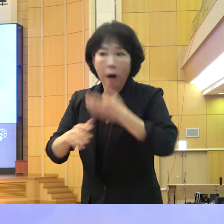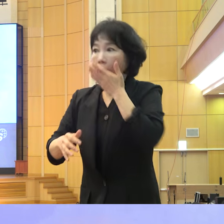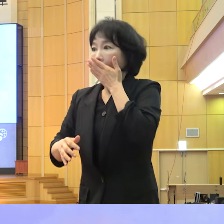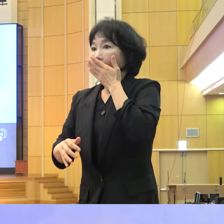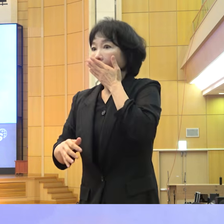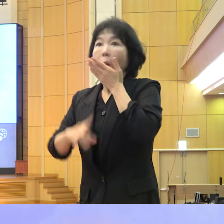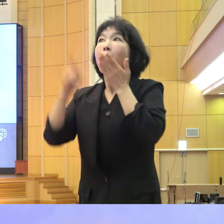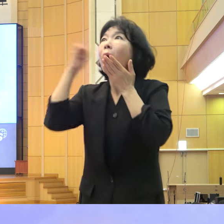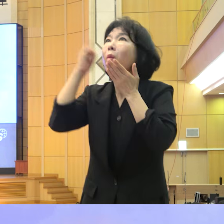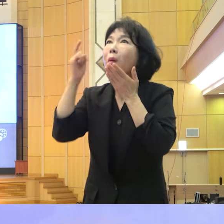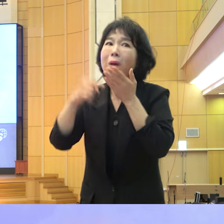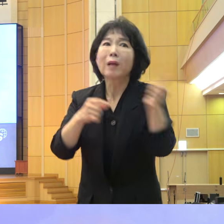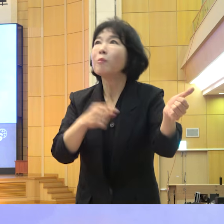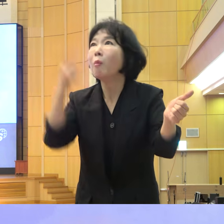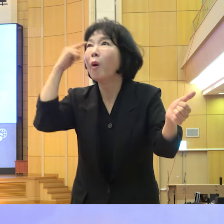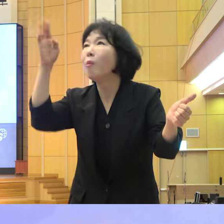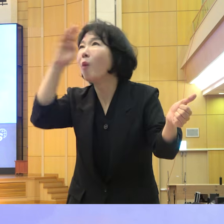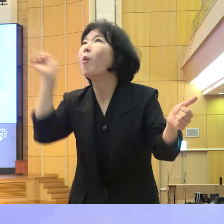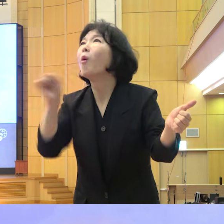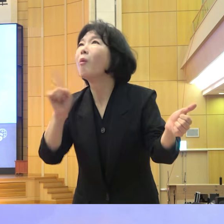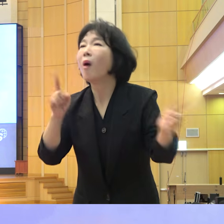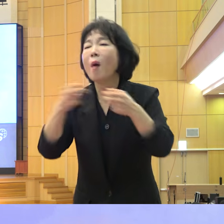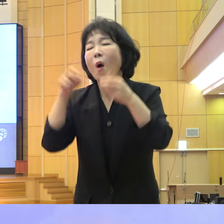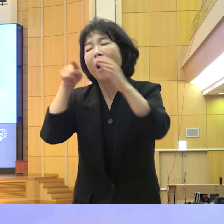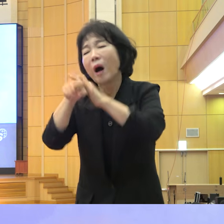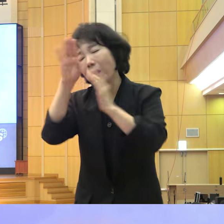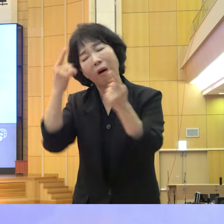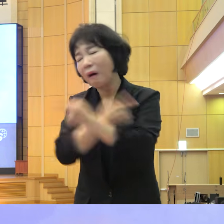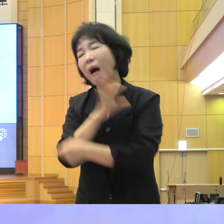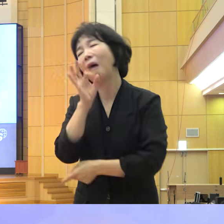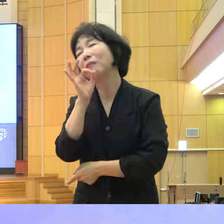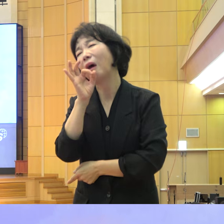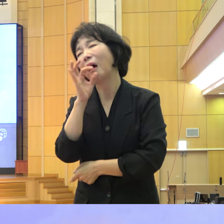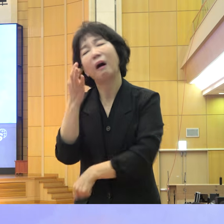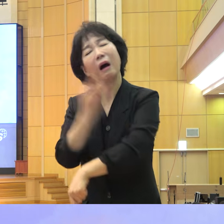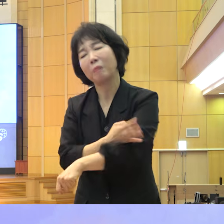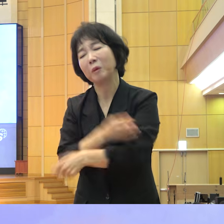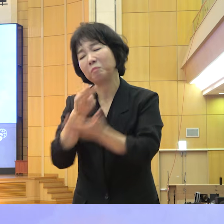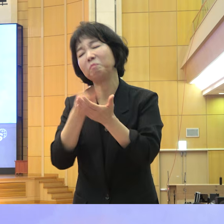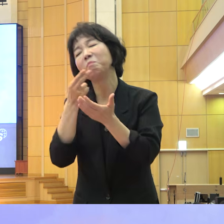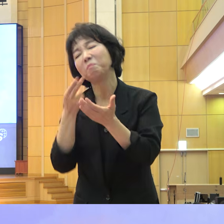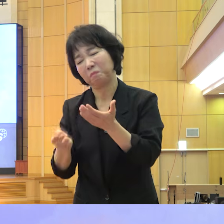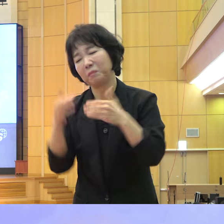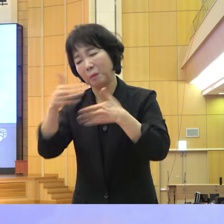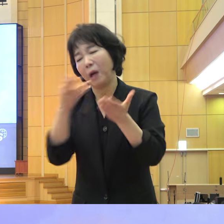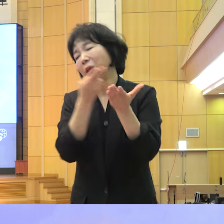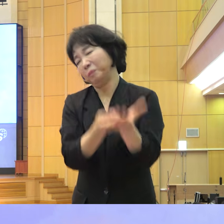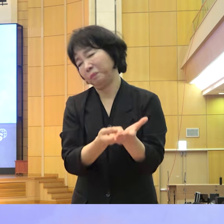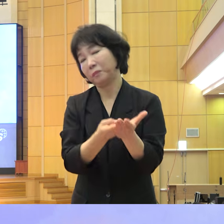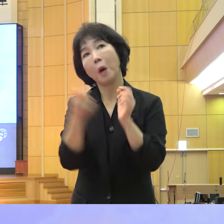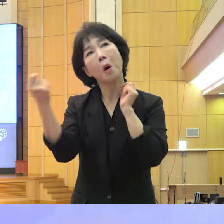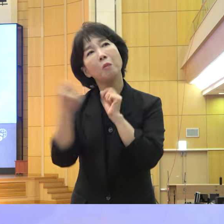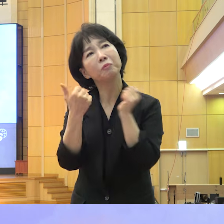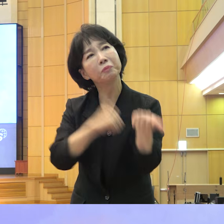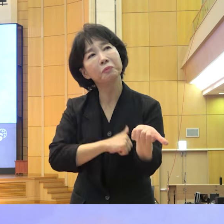병원에서 고치다가 못 고치고 집에 와서 죽을 날만 기다리고 있어 지금.